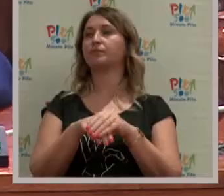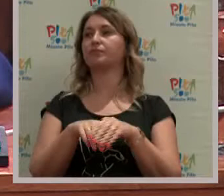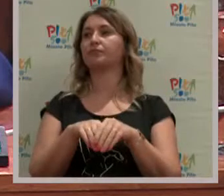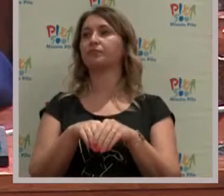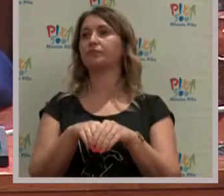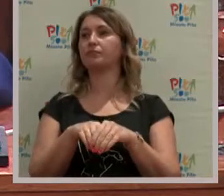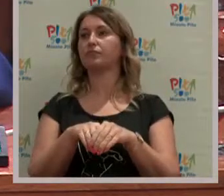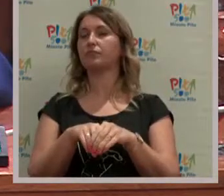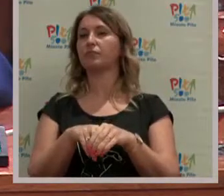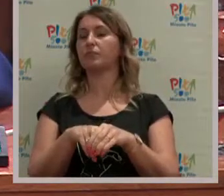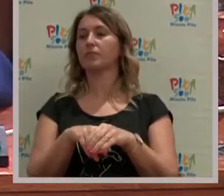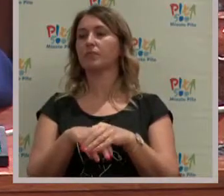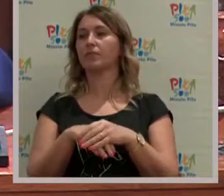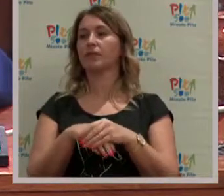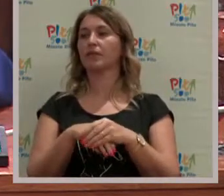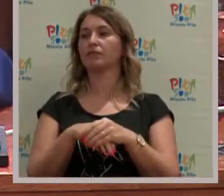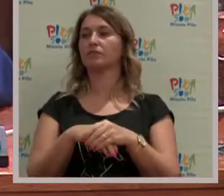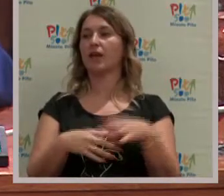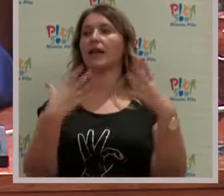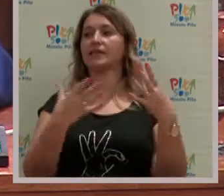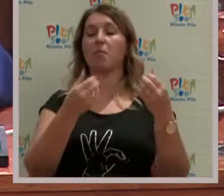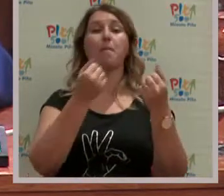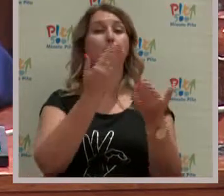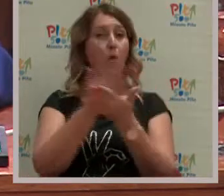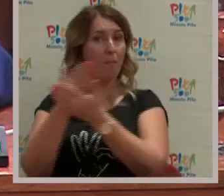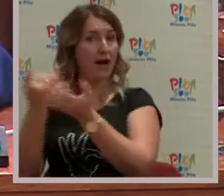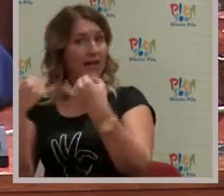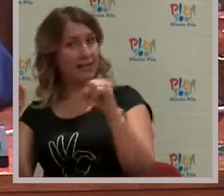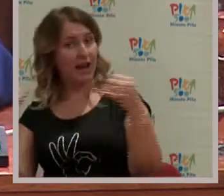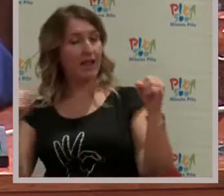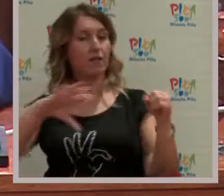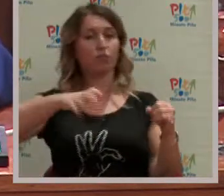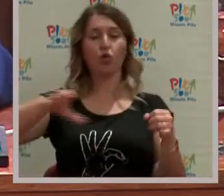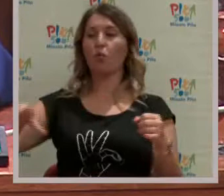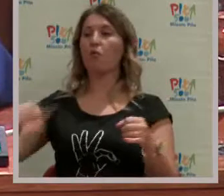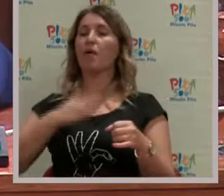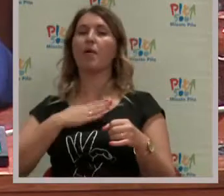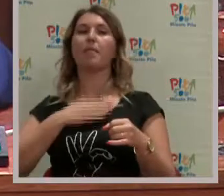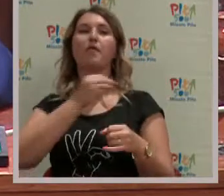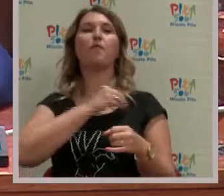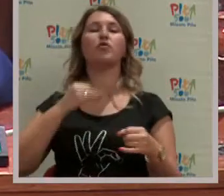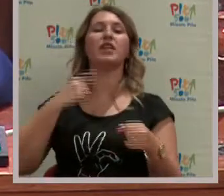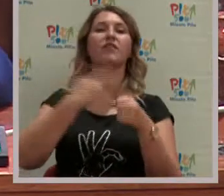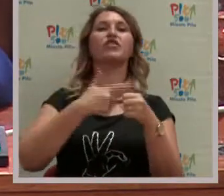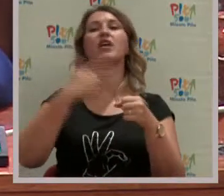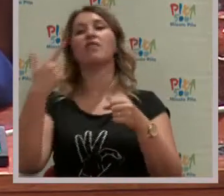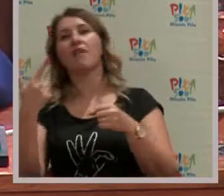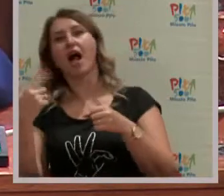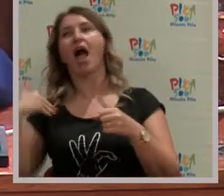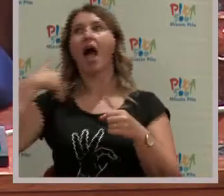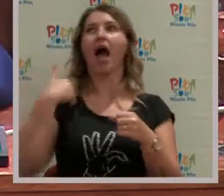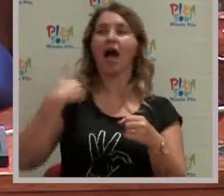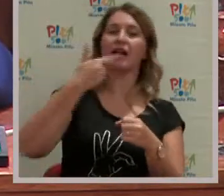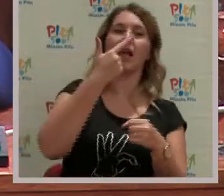nie wykluczać a pomagać innym klubom mamy ich w Polsce 22 w Wielkiej Brytanii 29